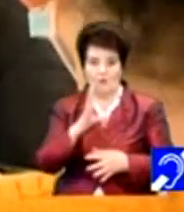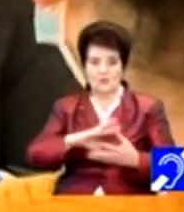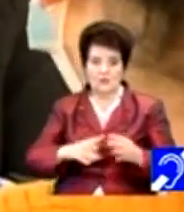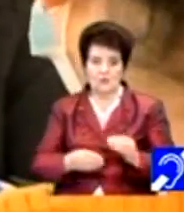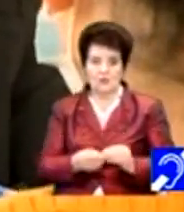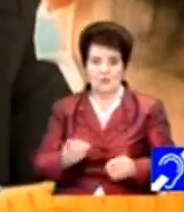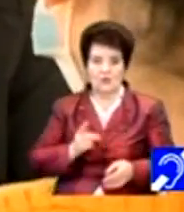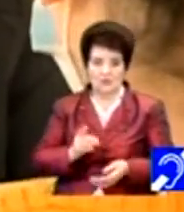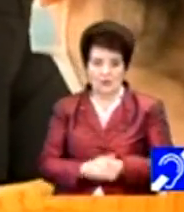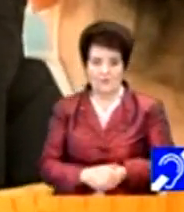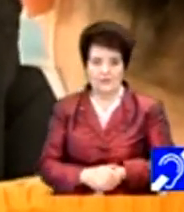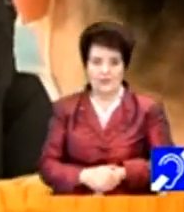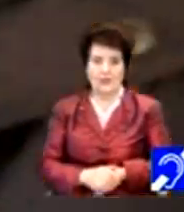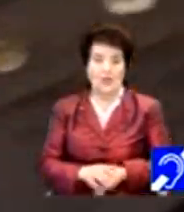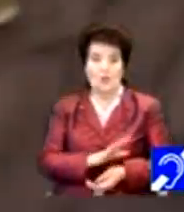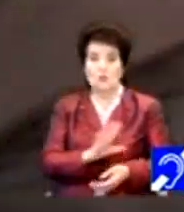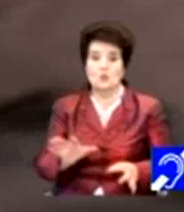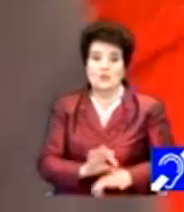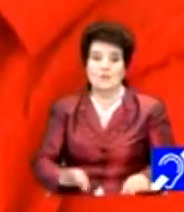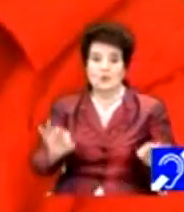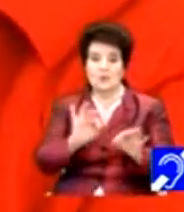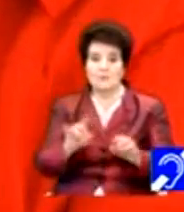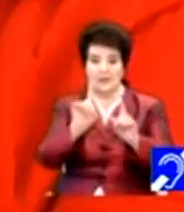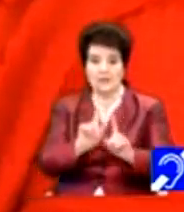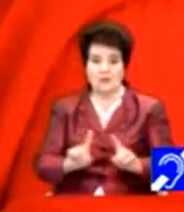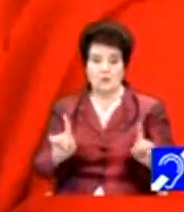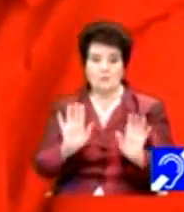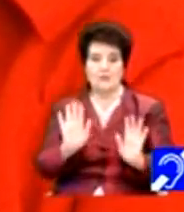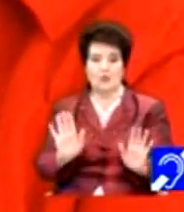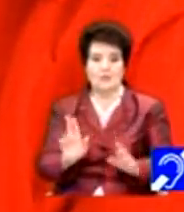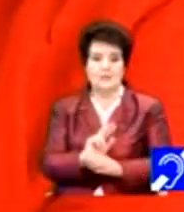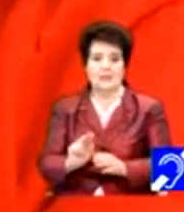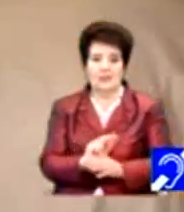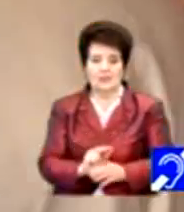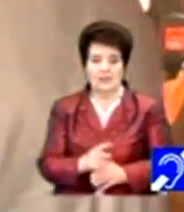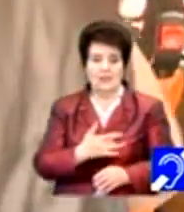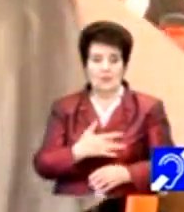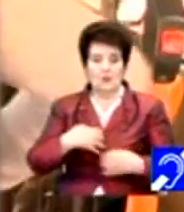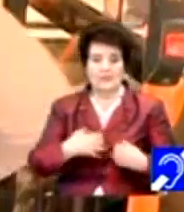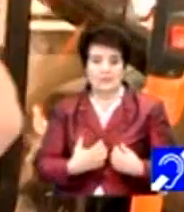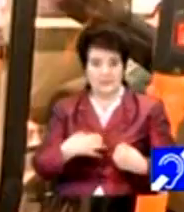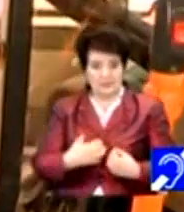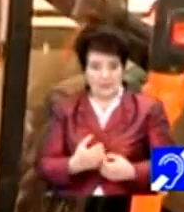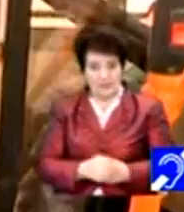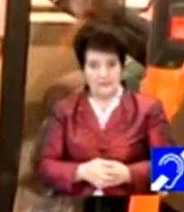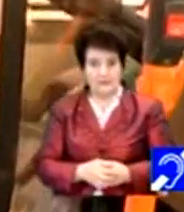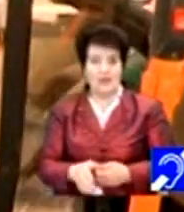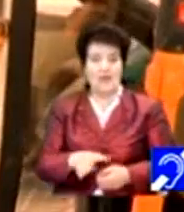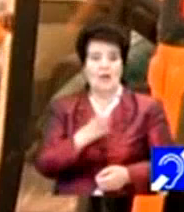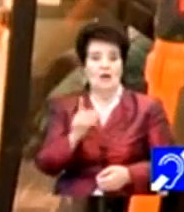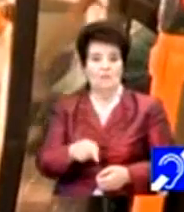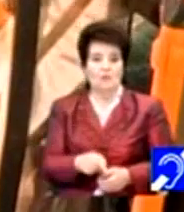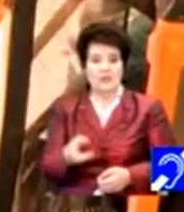rezultatul așteptat. Fiindcă nu s-a făcut nimic deosebit, doar s-a tratat. La noi strictețea s-a manifestat în primul rând doar